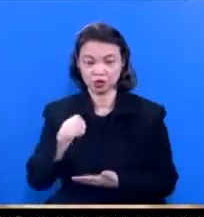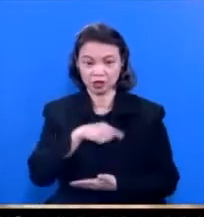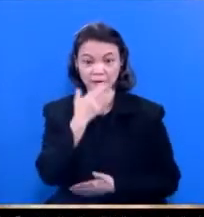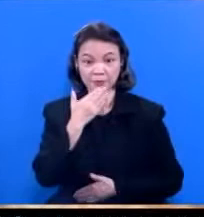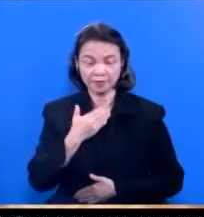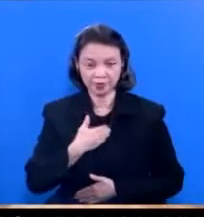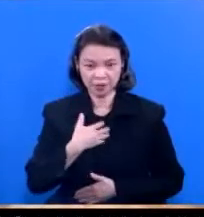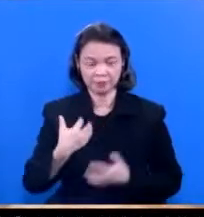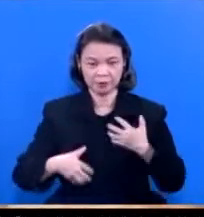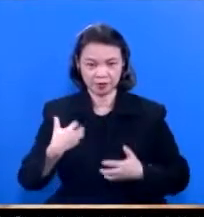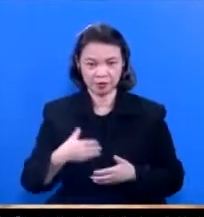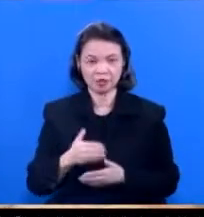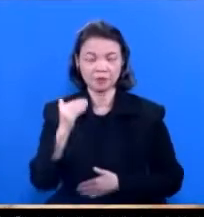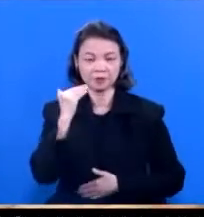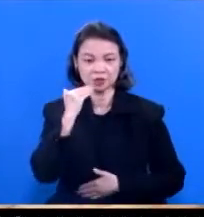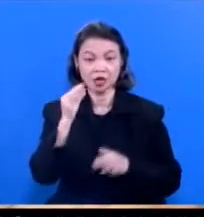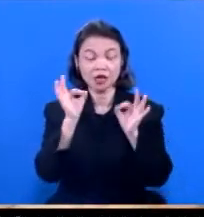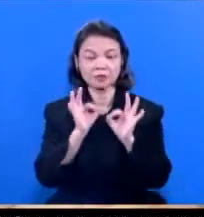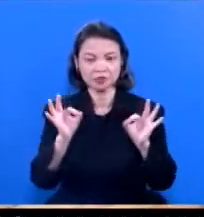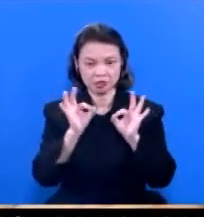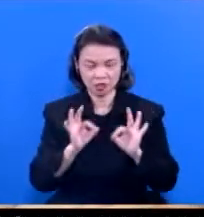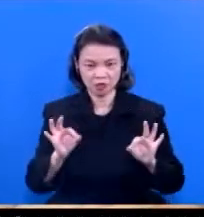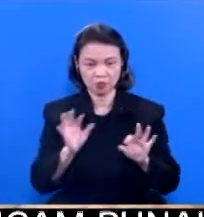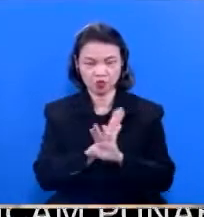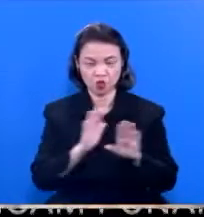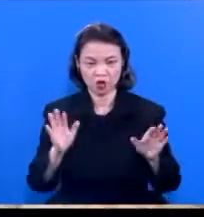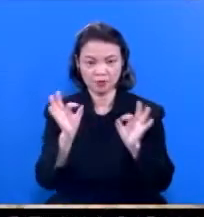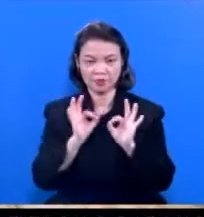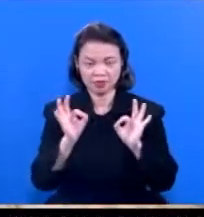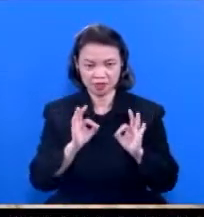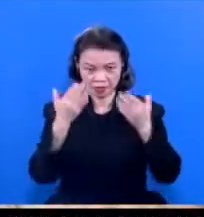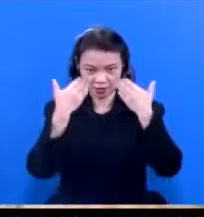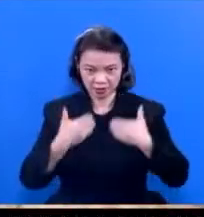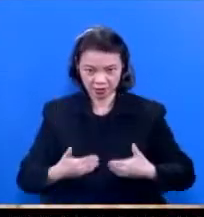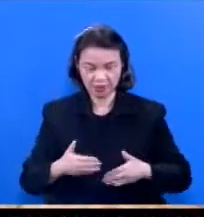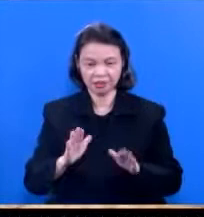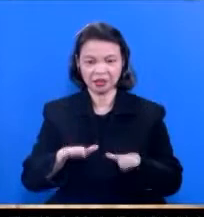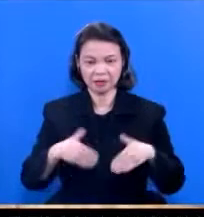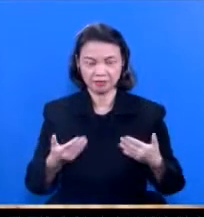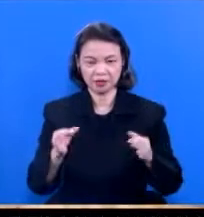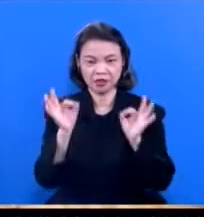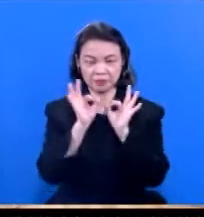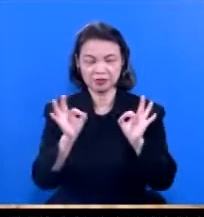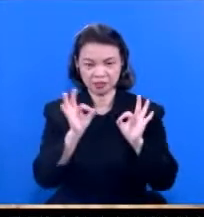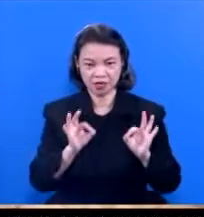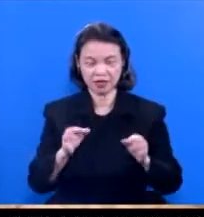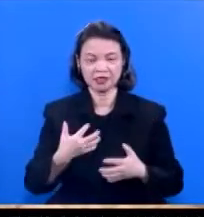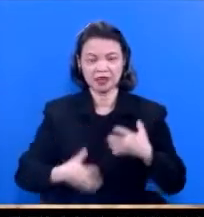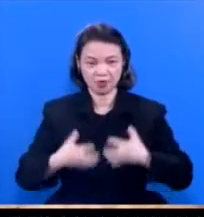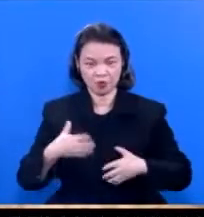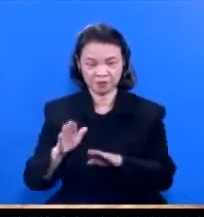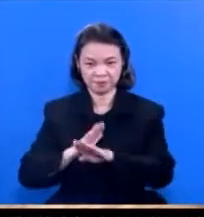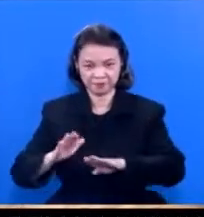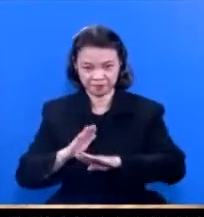untuk menjaga kebersihan, bukan hanya kebersihan diri sendiri, melainkan juga kebersihan hewan peliharaan kita. Kemudian yang ketiga, apabila